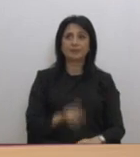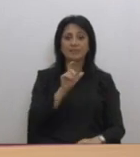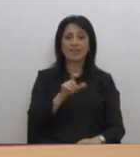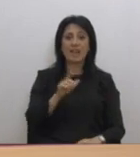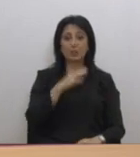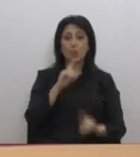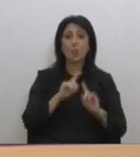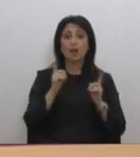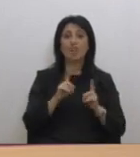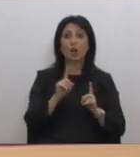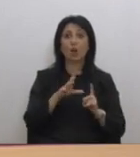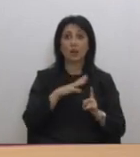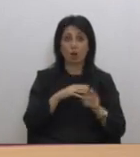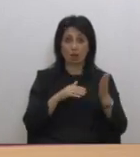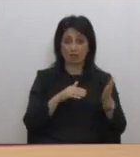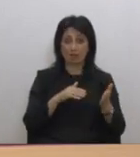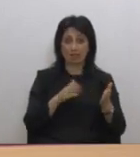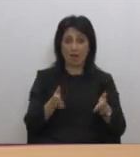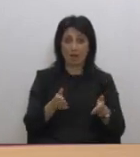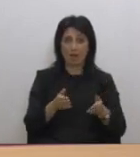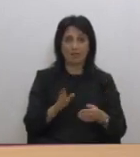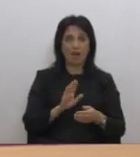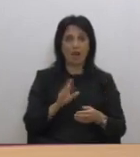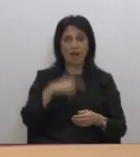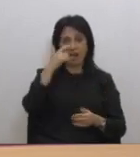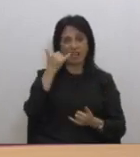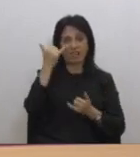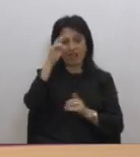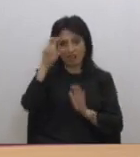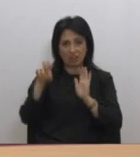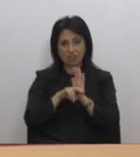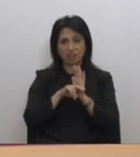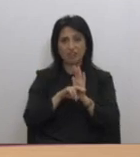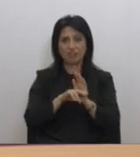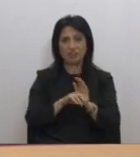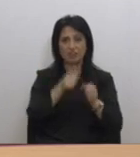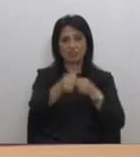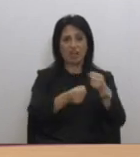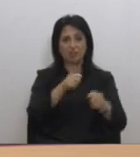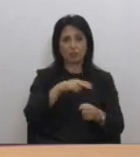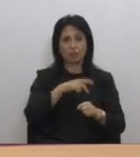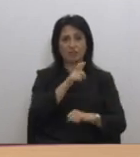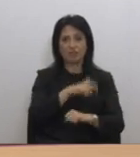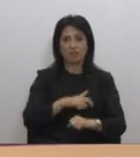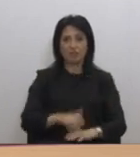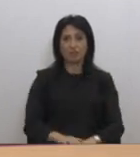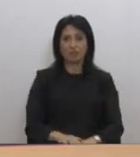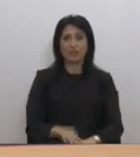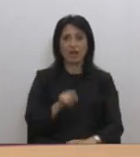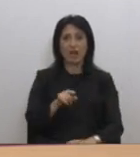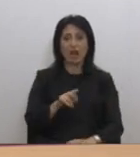ხალხის უმრავლესობა რო იყოთ თქვენ აქ და არა ივანიშვილის მიერ დანიშნულები პარლამენტის წევრებად,